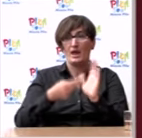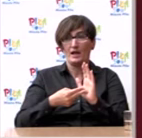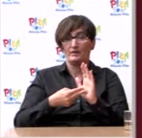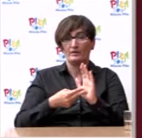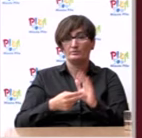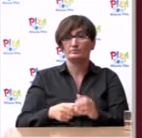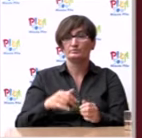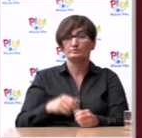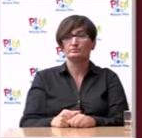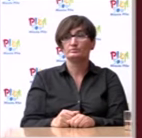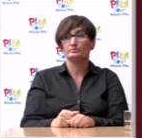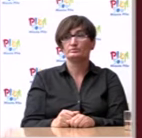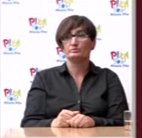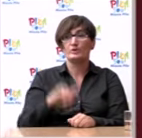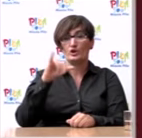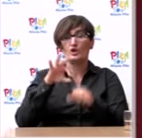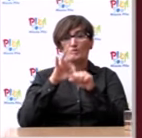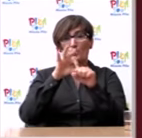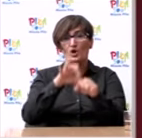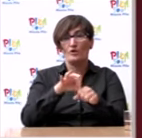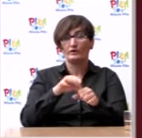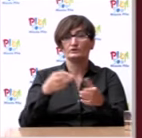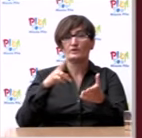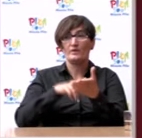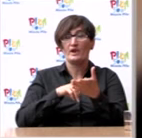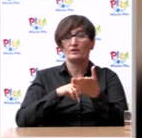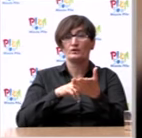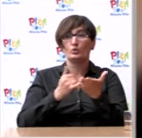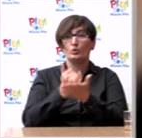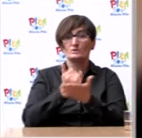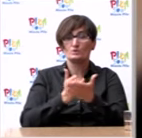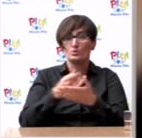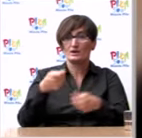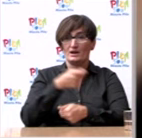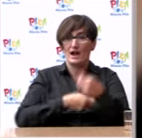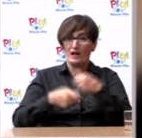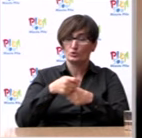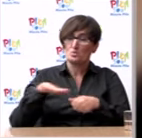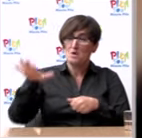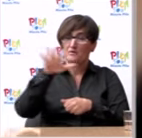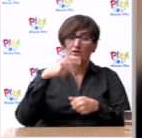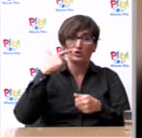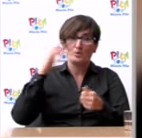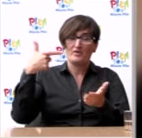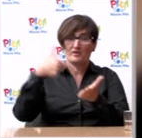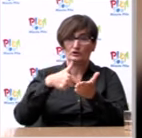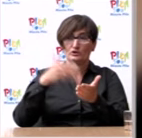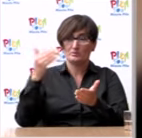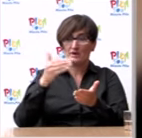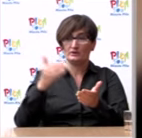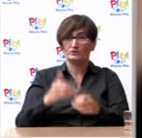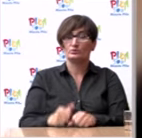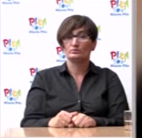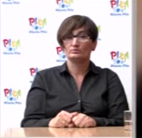wprowadzi tereny zabudowy usług handlu o powierzchni powyżej 2000. I tą właśnie uchwałę tutaj